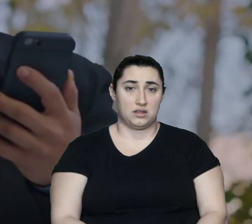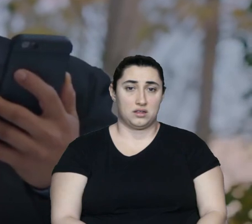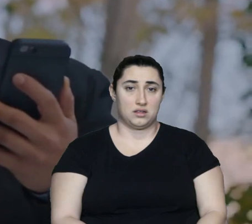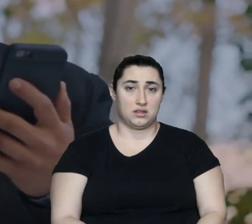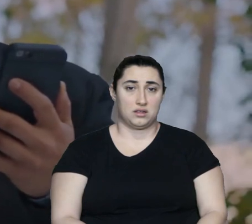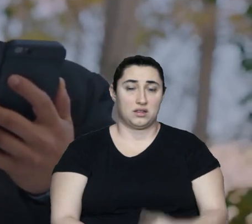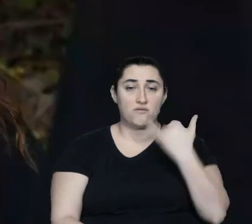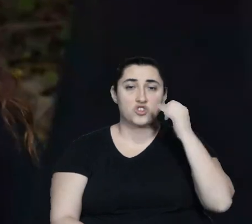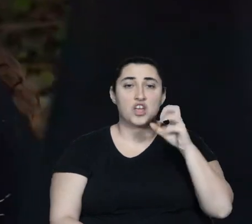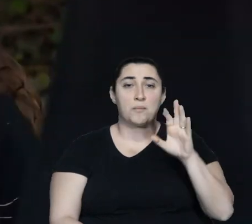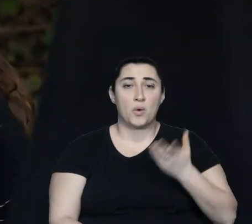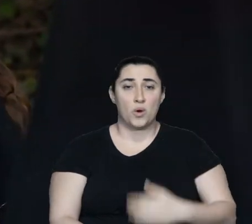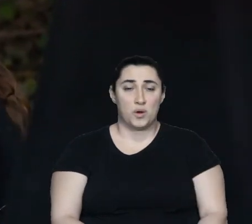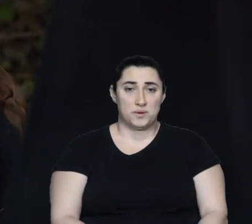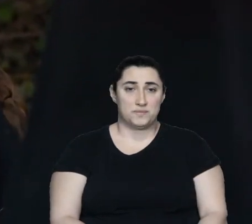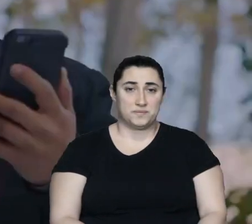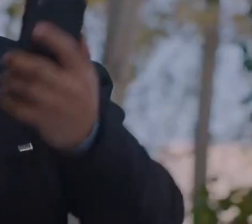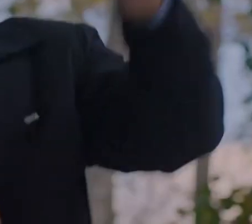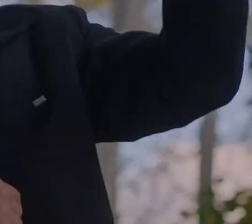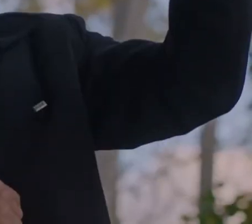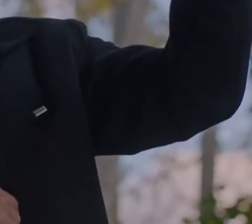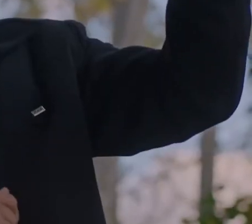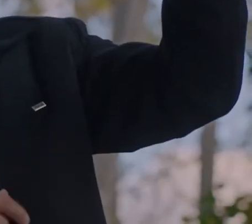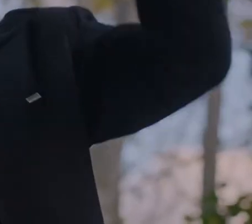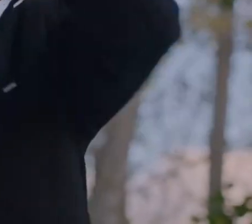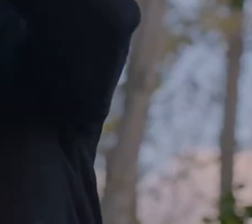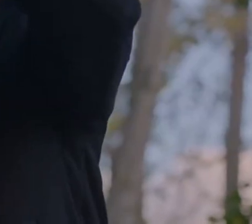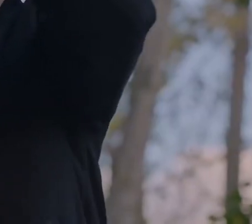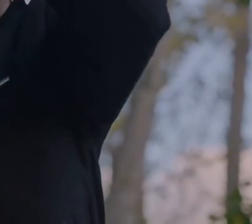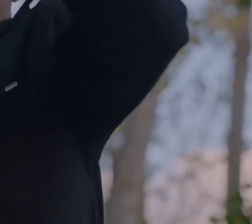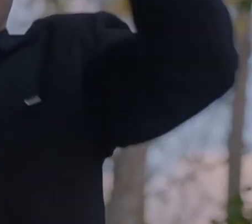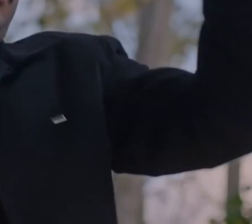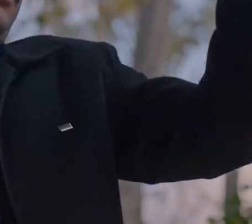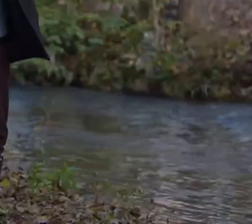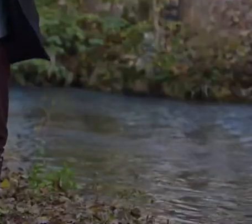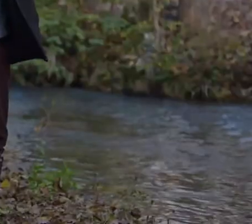İsmail kalktı. Telefon çekmiyor. Telefonu havaya kaldırdı. Elini sağa sola